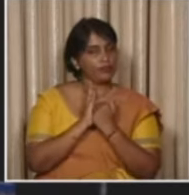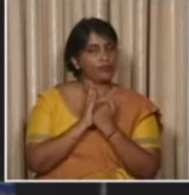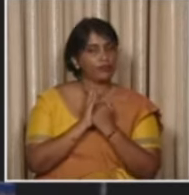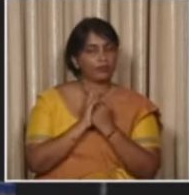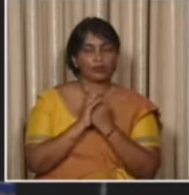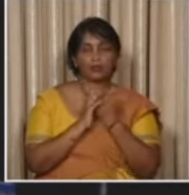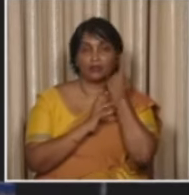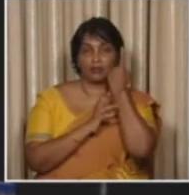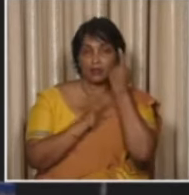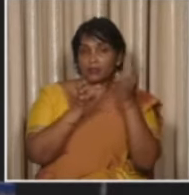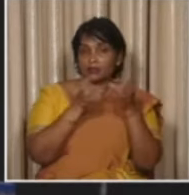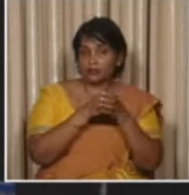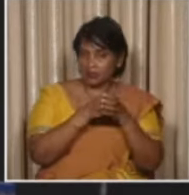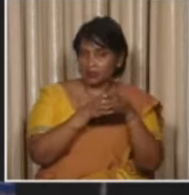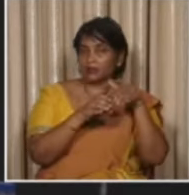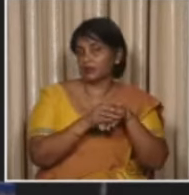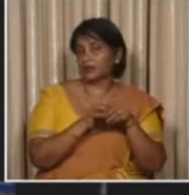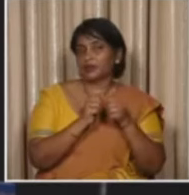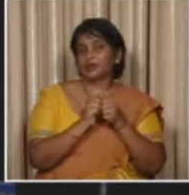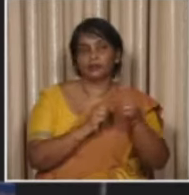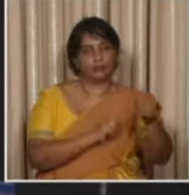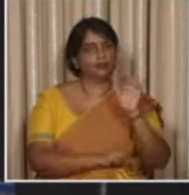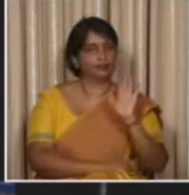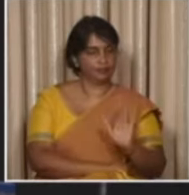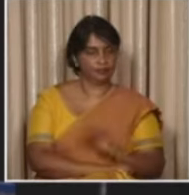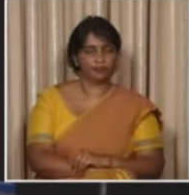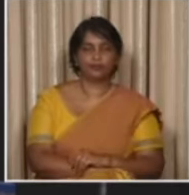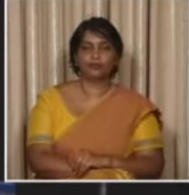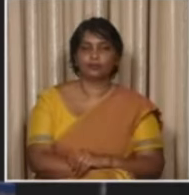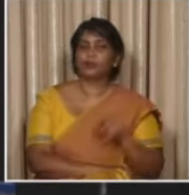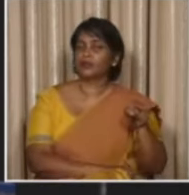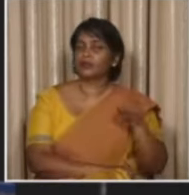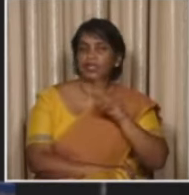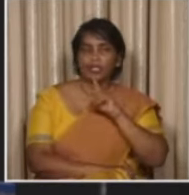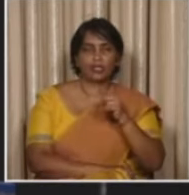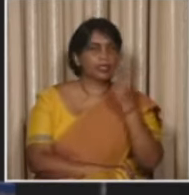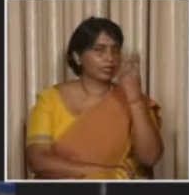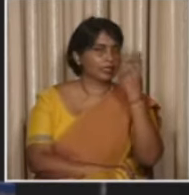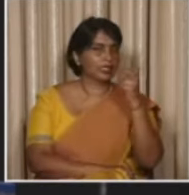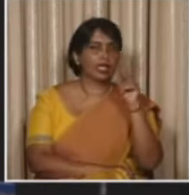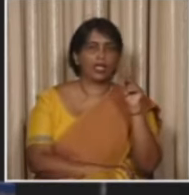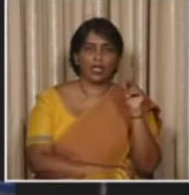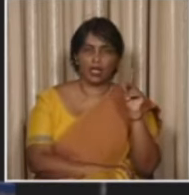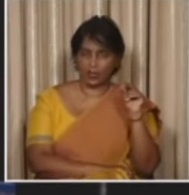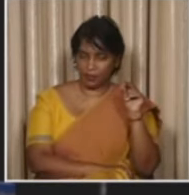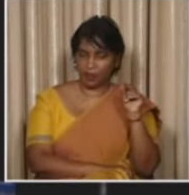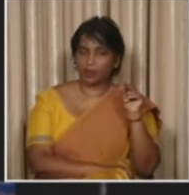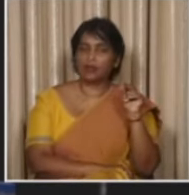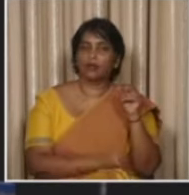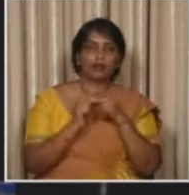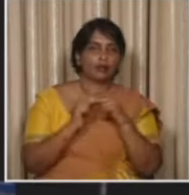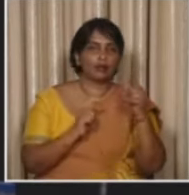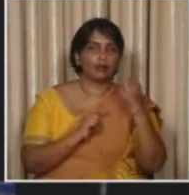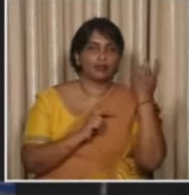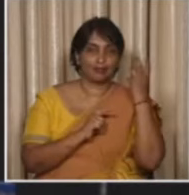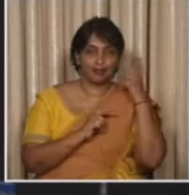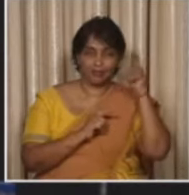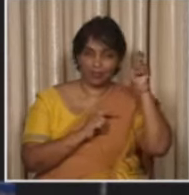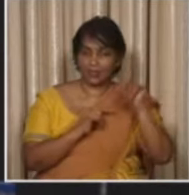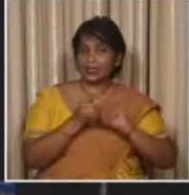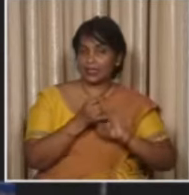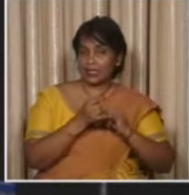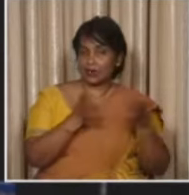ബുദ്ധിയാംശ എക്കത്തുവല ക്രിയാത്മക കറാക്കിയന ഇക്കയാണ് മേ 2011 ഇതാ സഹറാൻ സമഗ